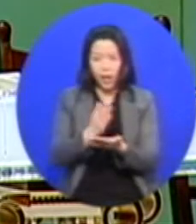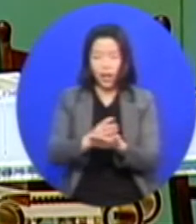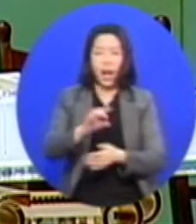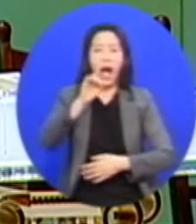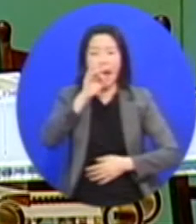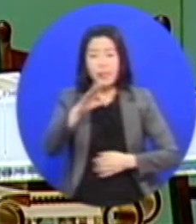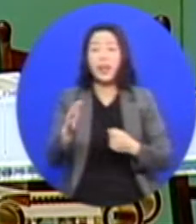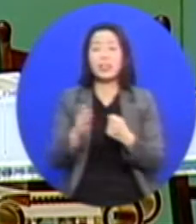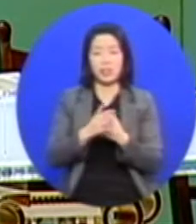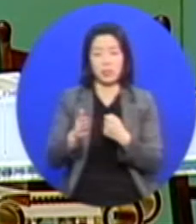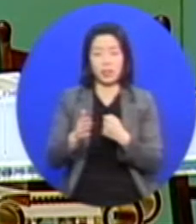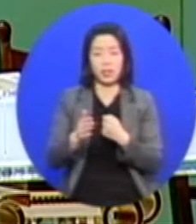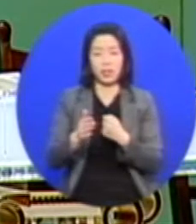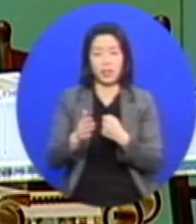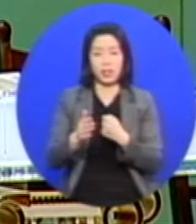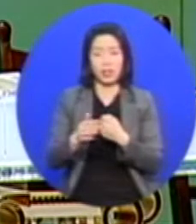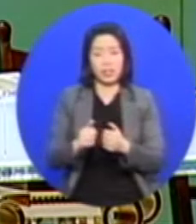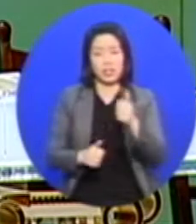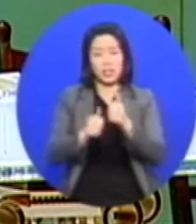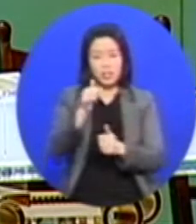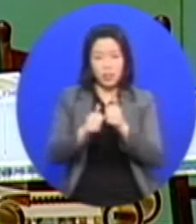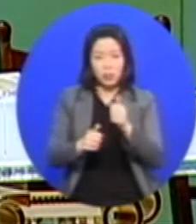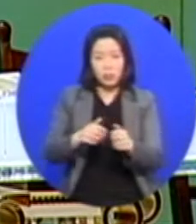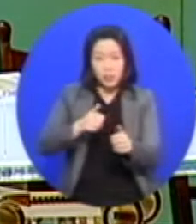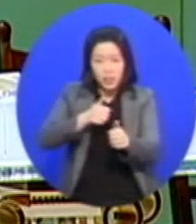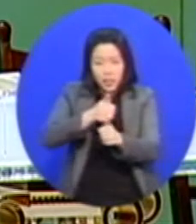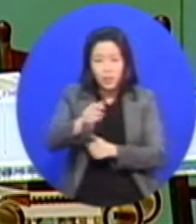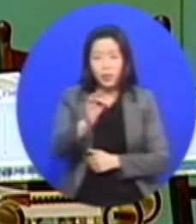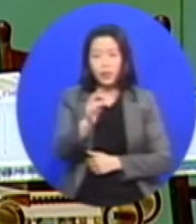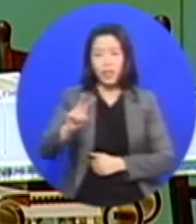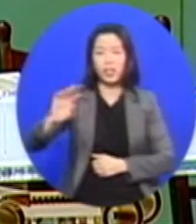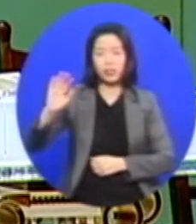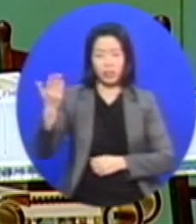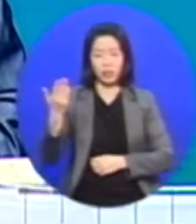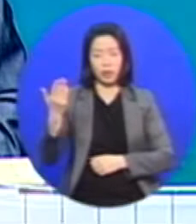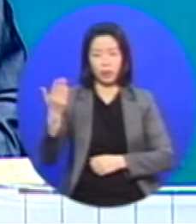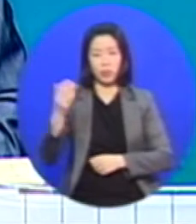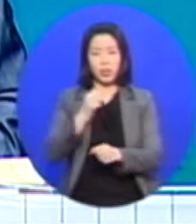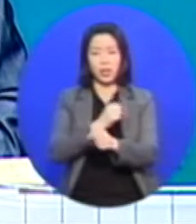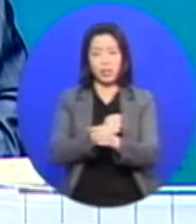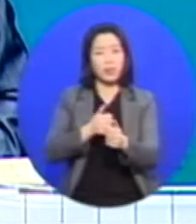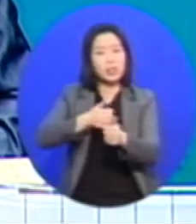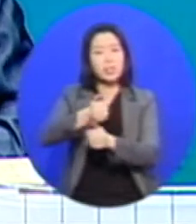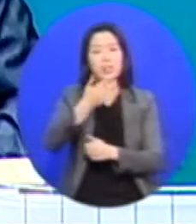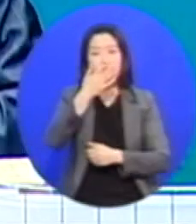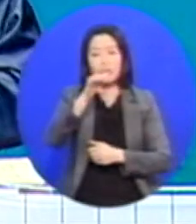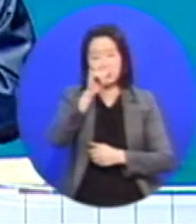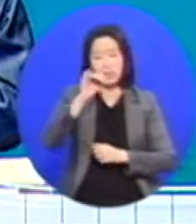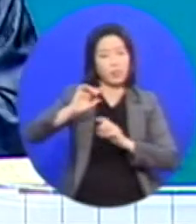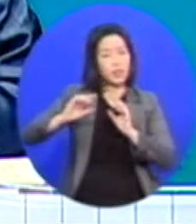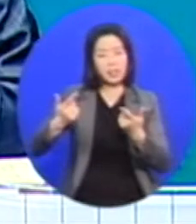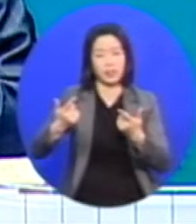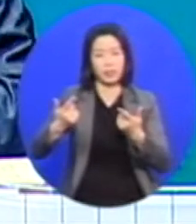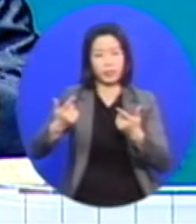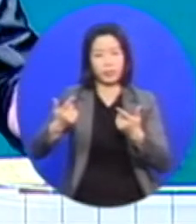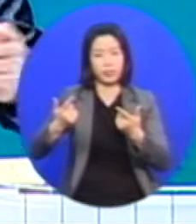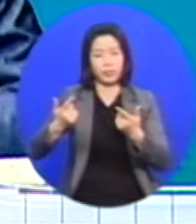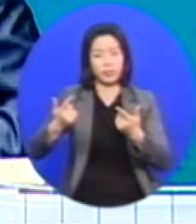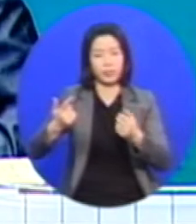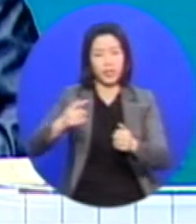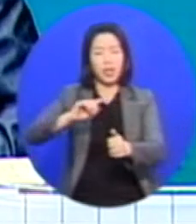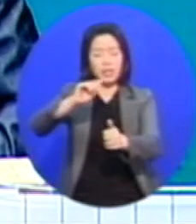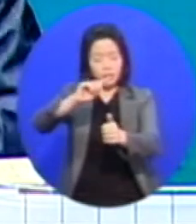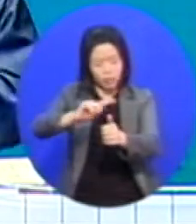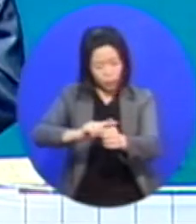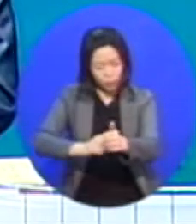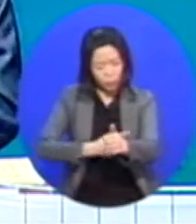일이니까 시험 연 이겨야 된다고 해서 이겨 지는 게 아니에요 시험 은 이겨 저야 진짜 이길